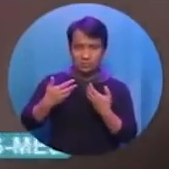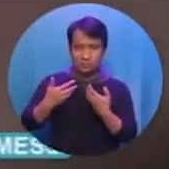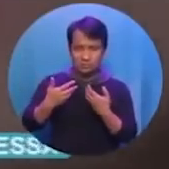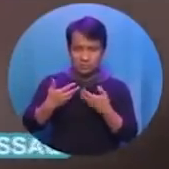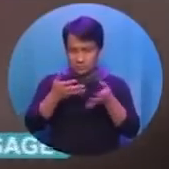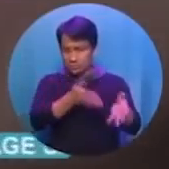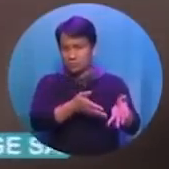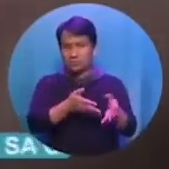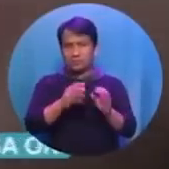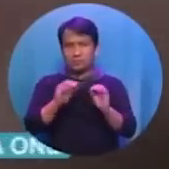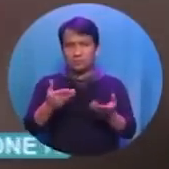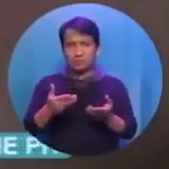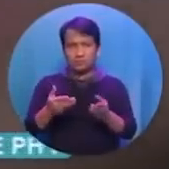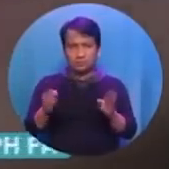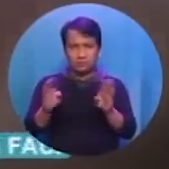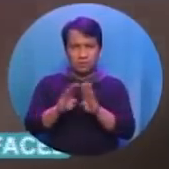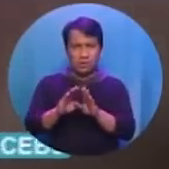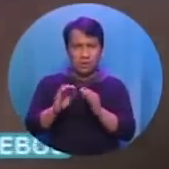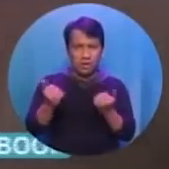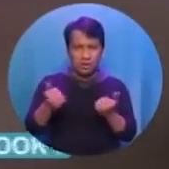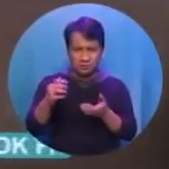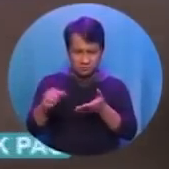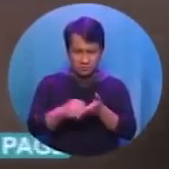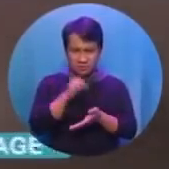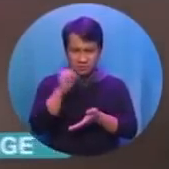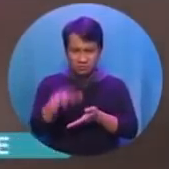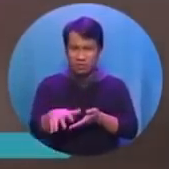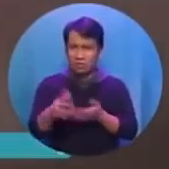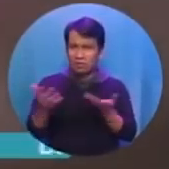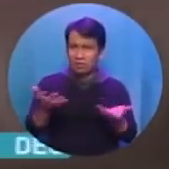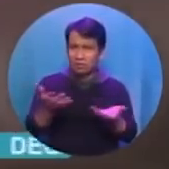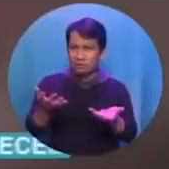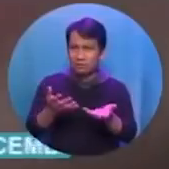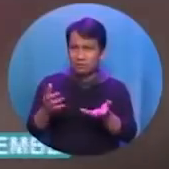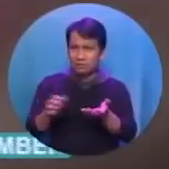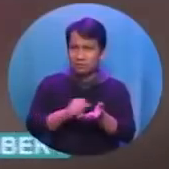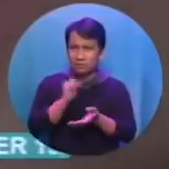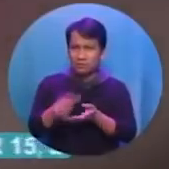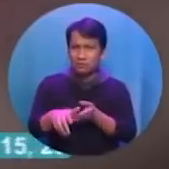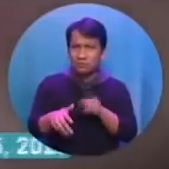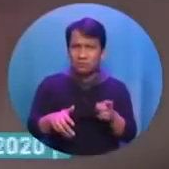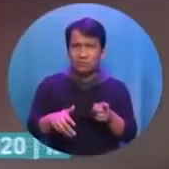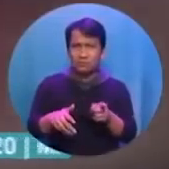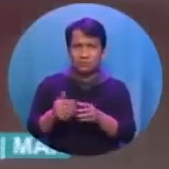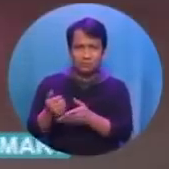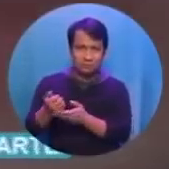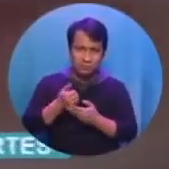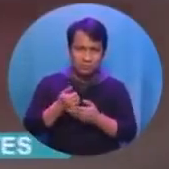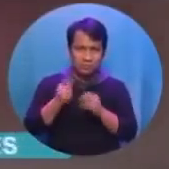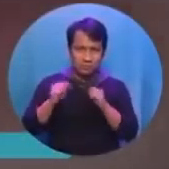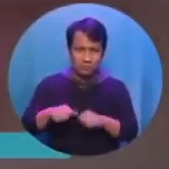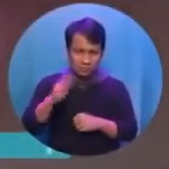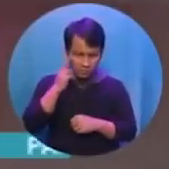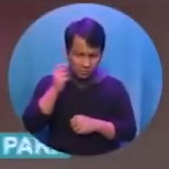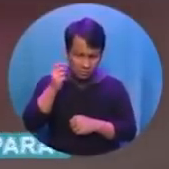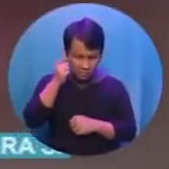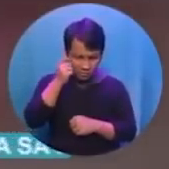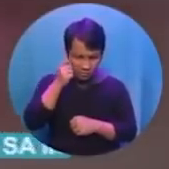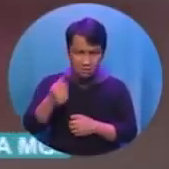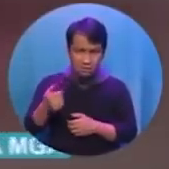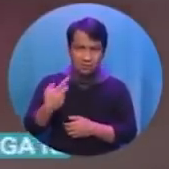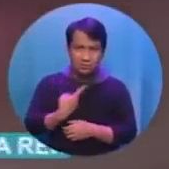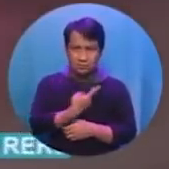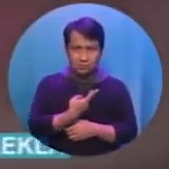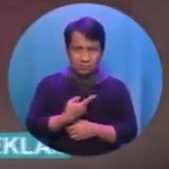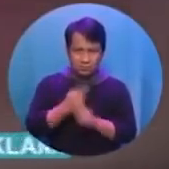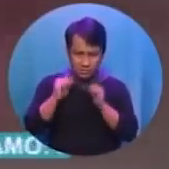ere na wala man lang closure. Ano kami basura na basta-basta mo lang iwan? Sana po, Sir Rafi, matulungan niyo po kami mag-ina